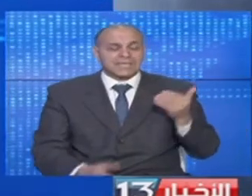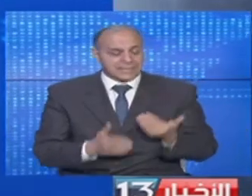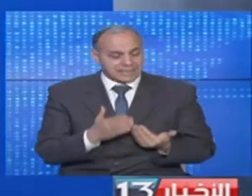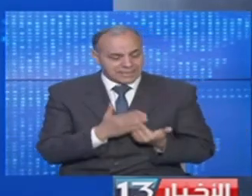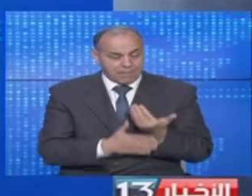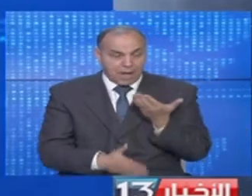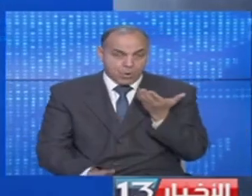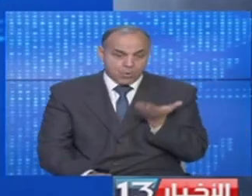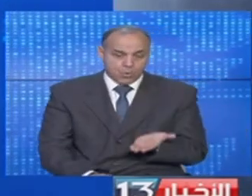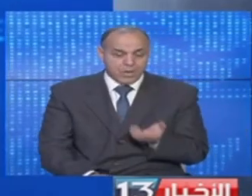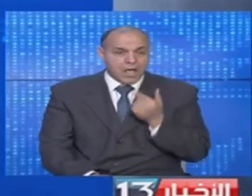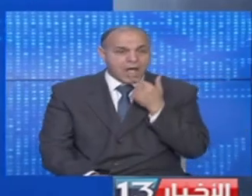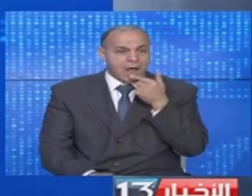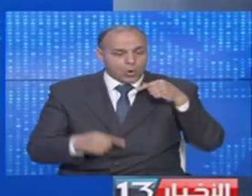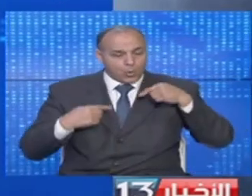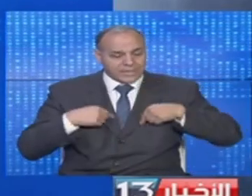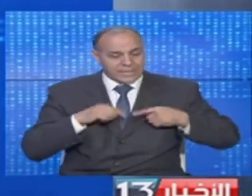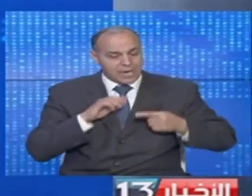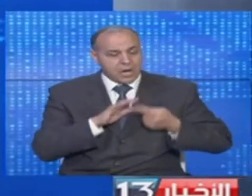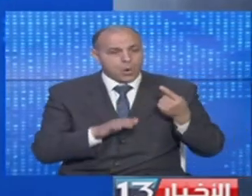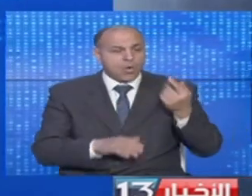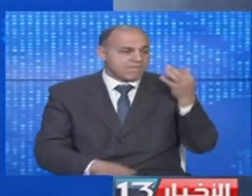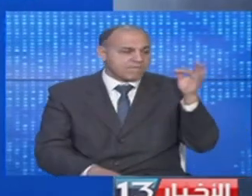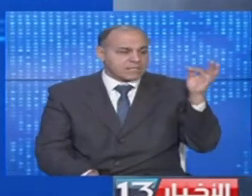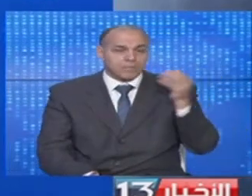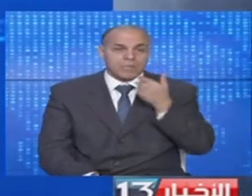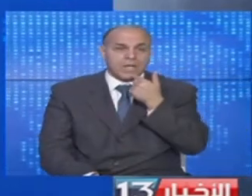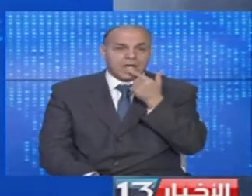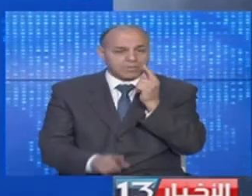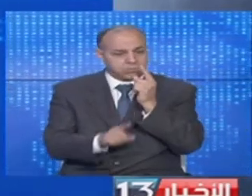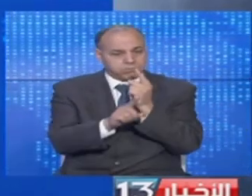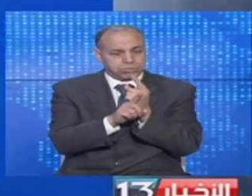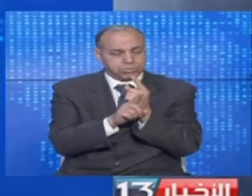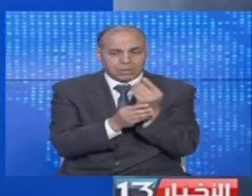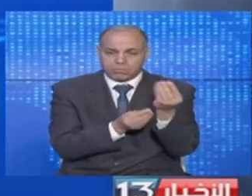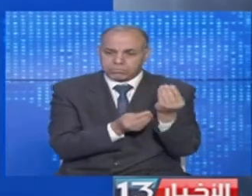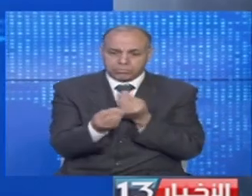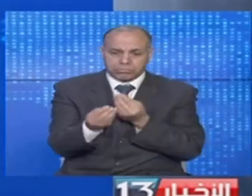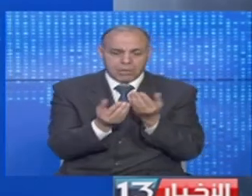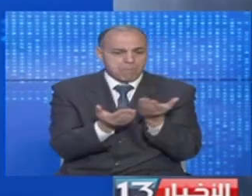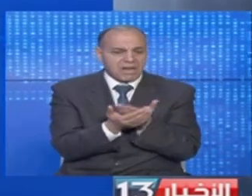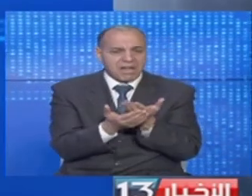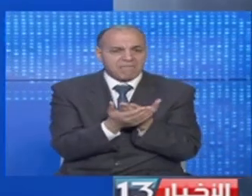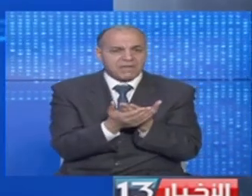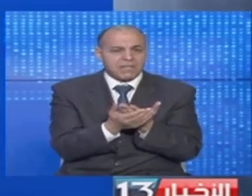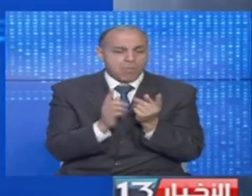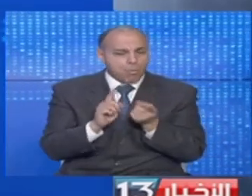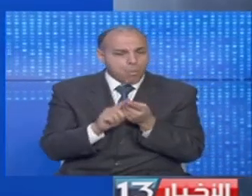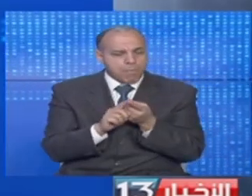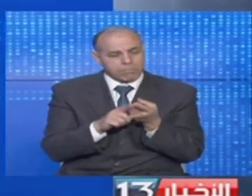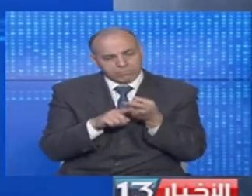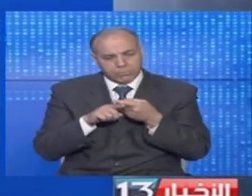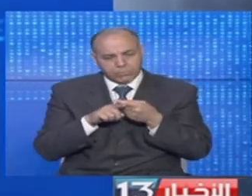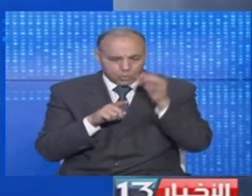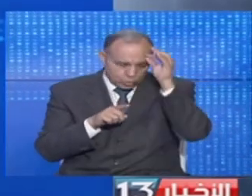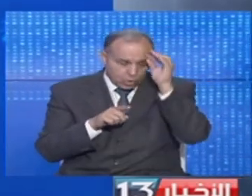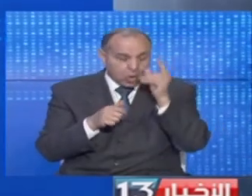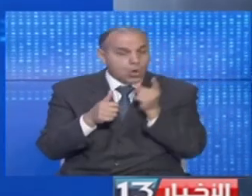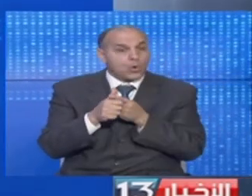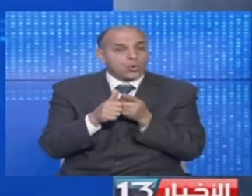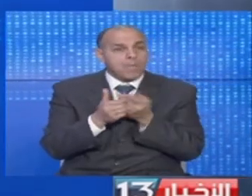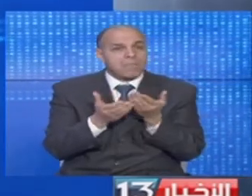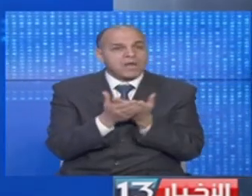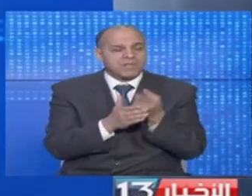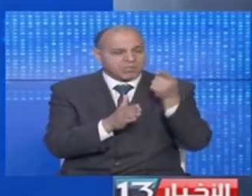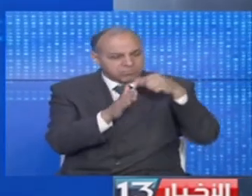صبيحة هذا اليوم الوزير الأول الفرنسي، لقاء طرحت خلاله ملفات ذات اهتمام مشترك وعلى رأسها